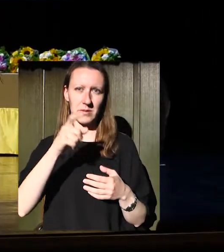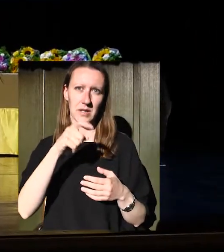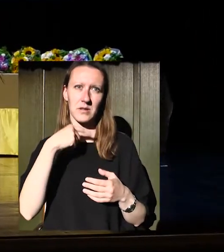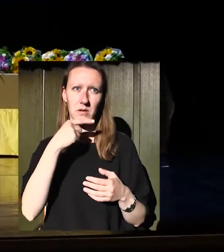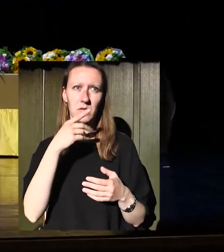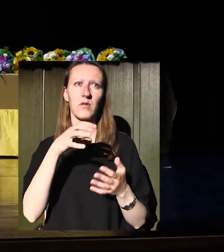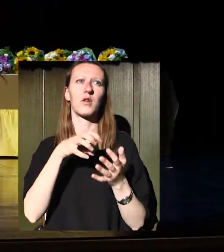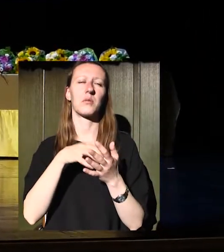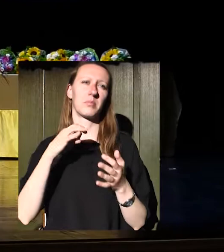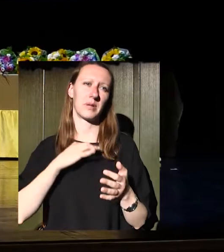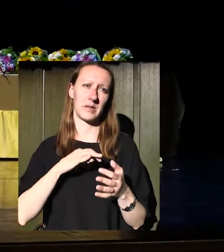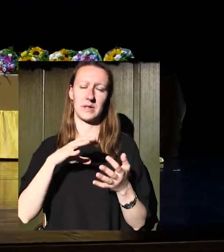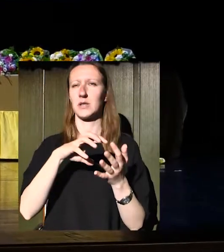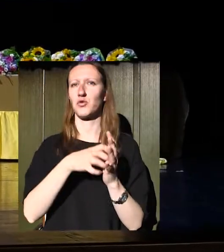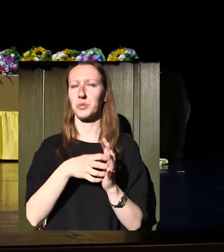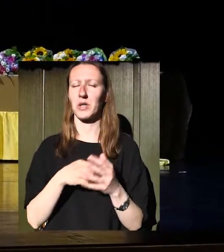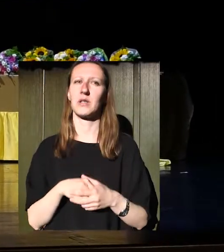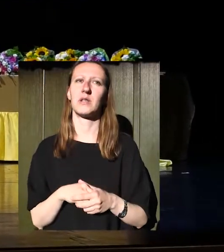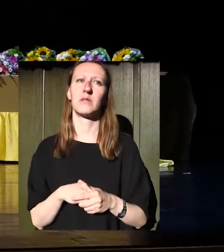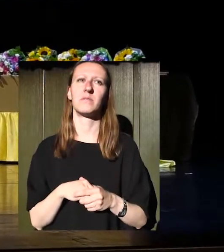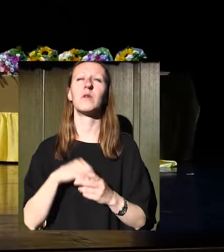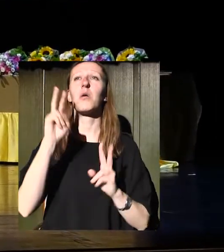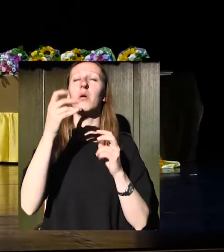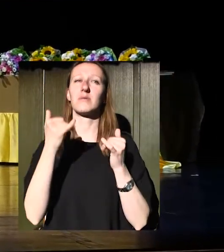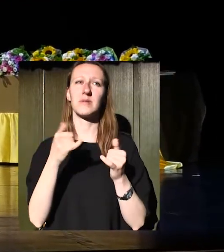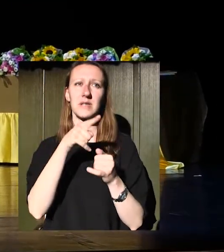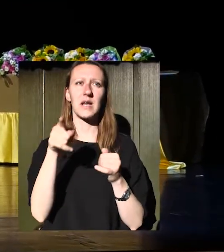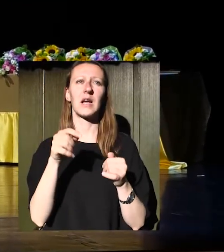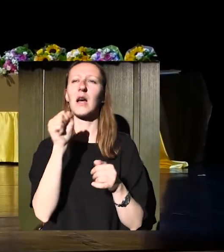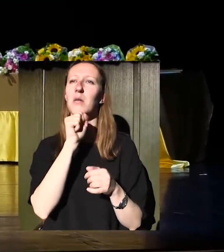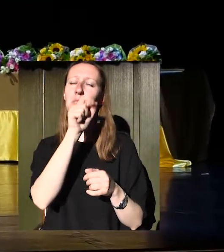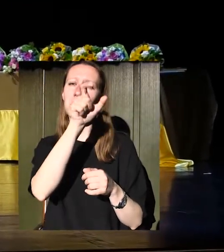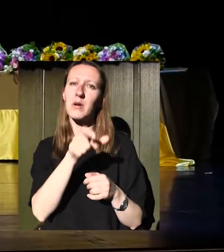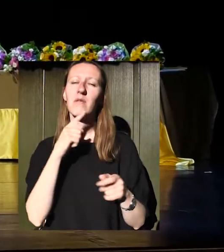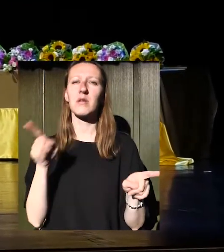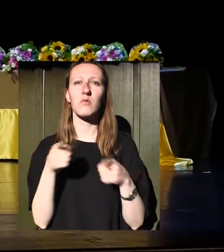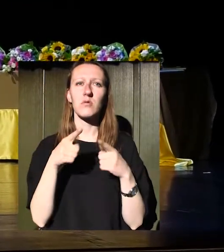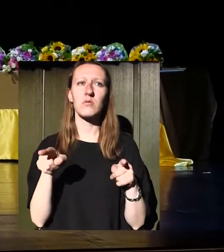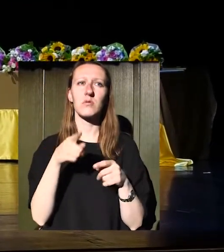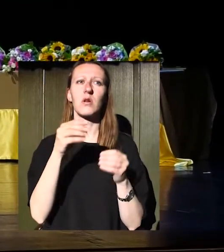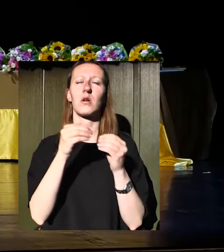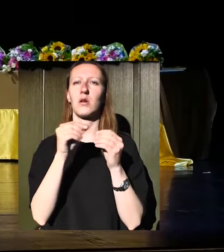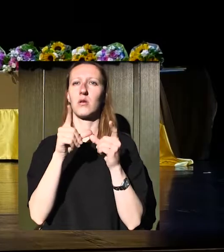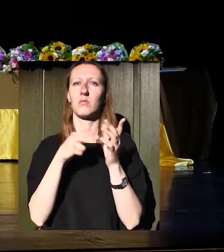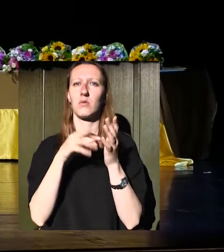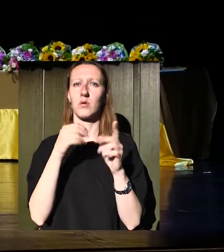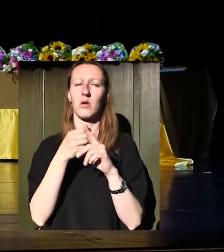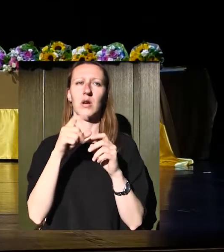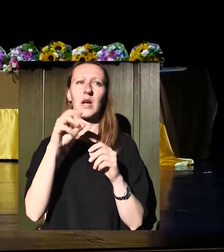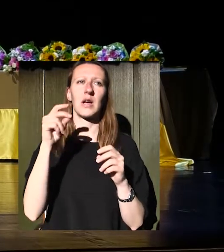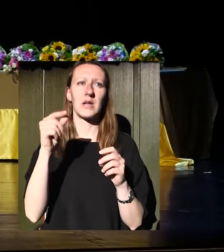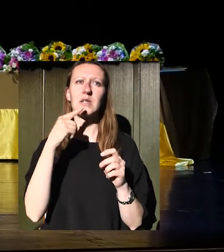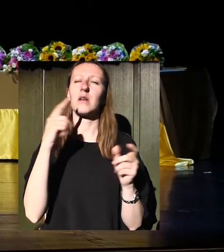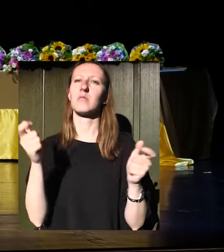regione facente funzione presidente della regione. E invitiamo ora il compositore, cantautore e musicista accademico Bruno Kreitzer